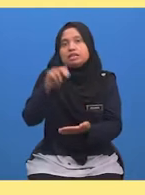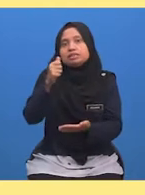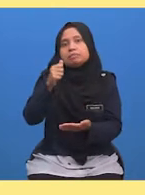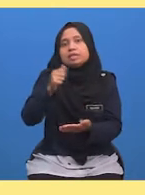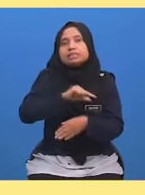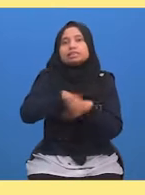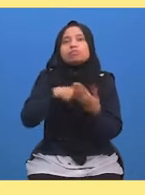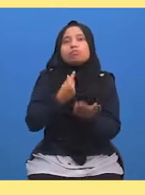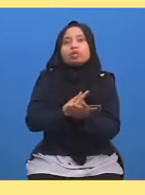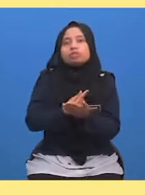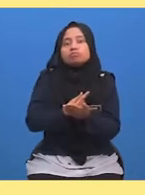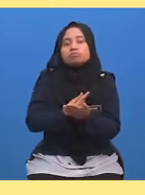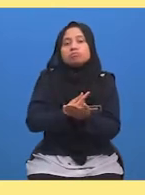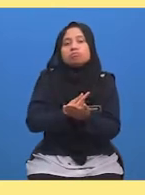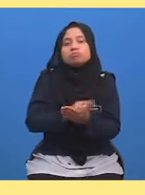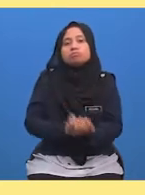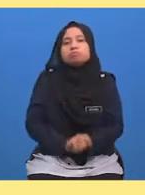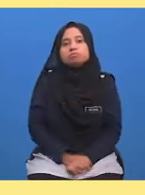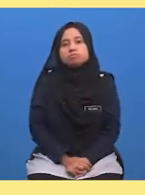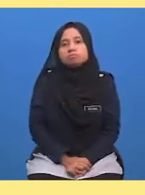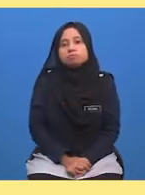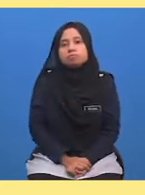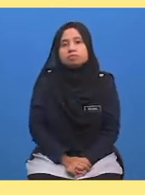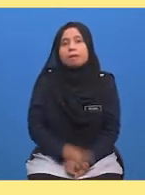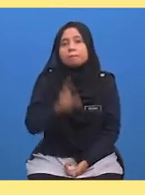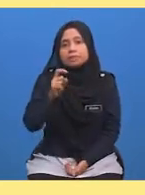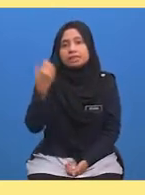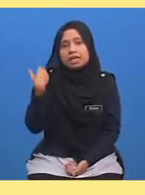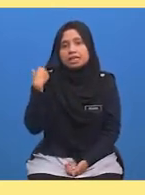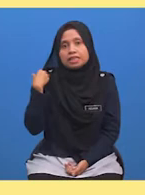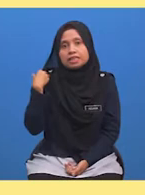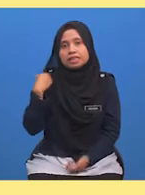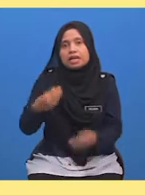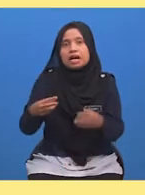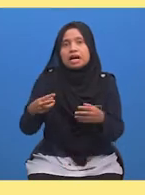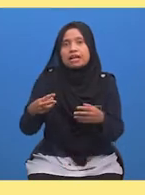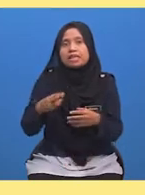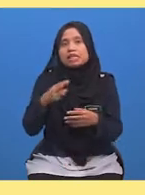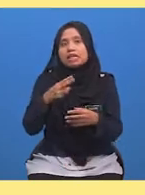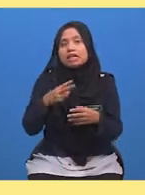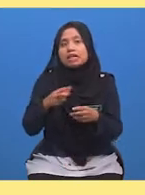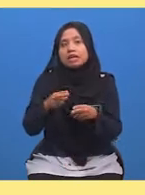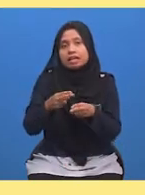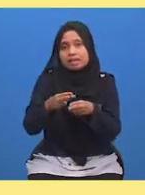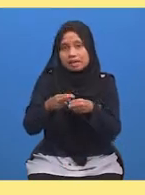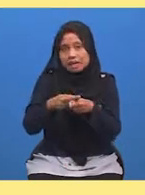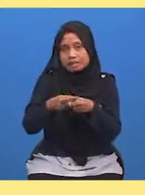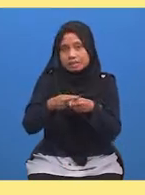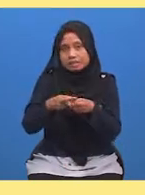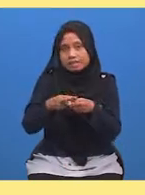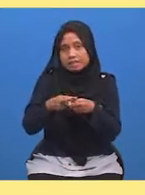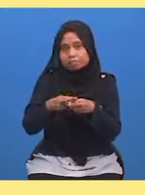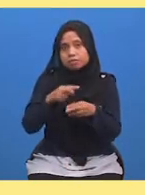kesimpulan atau rumusan, di mana mengandungi ringkasan mengenai semua perancangan yang